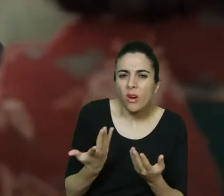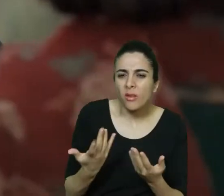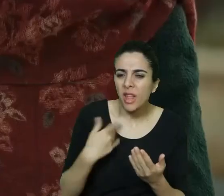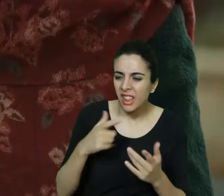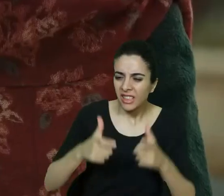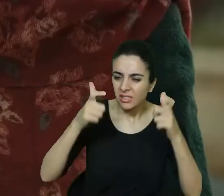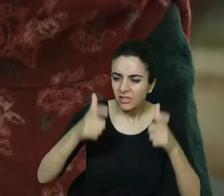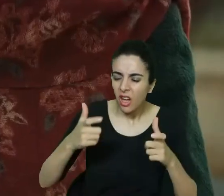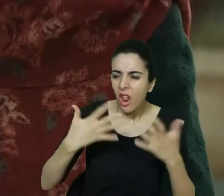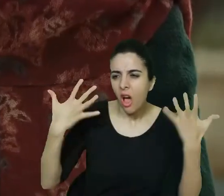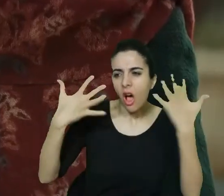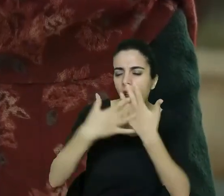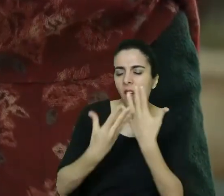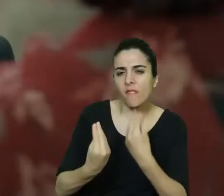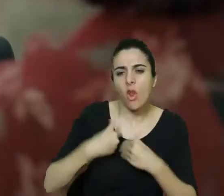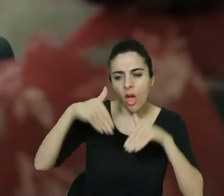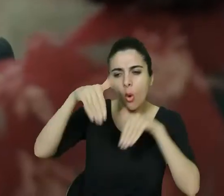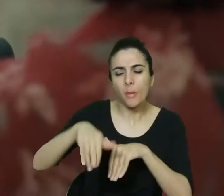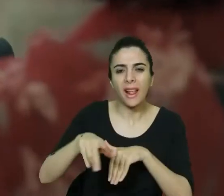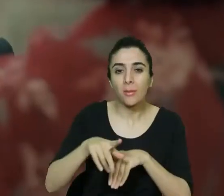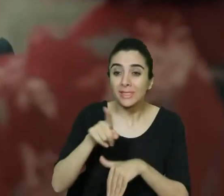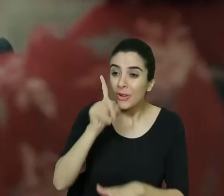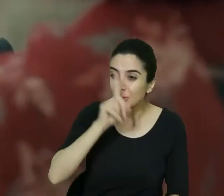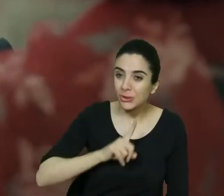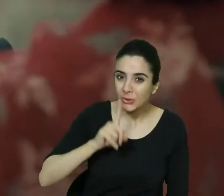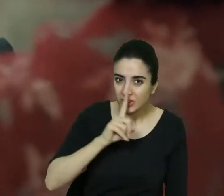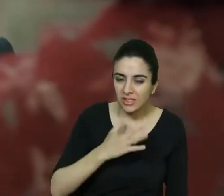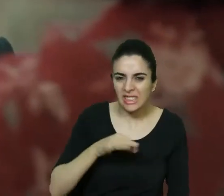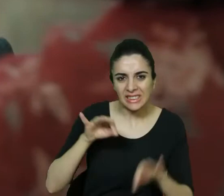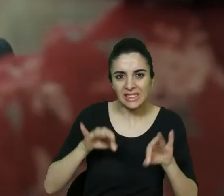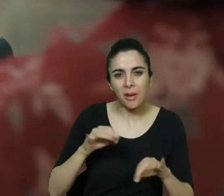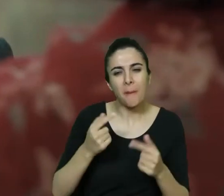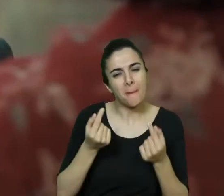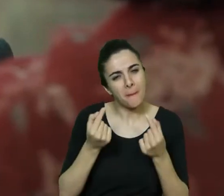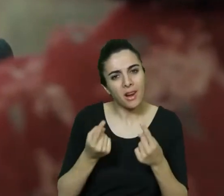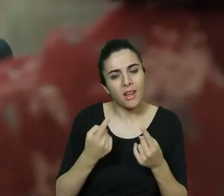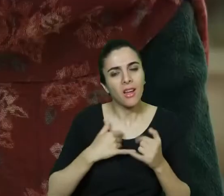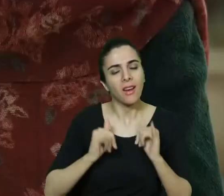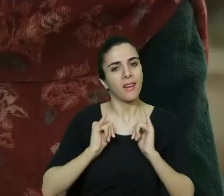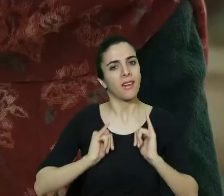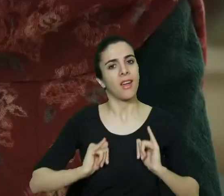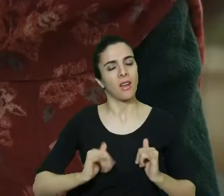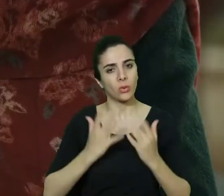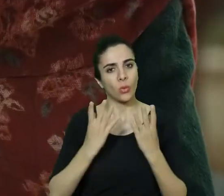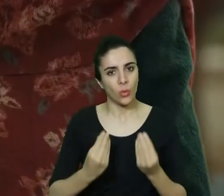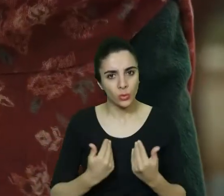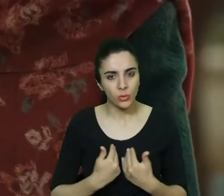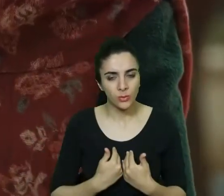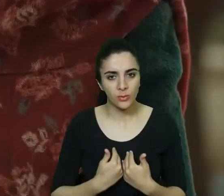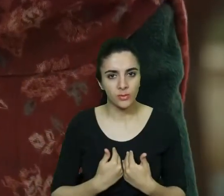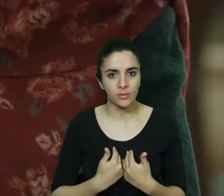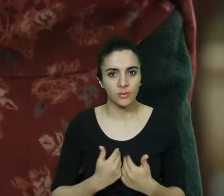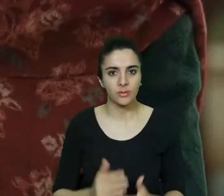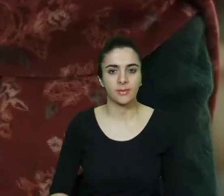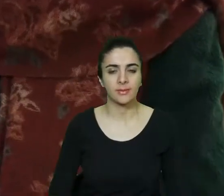bizi gömüyordu. Ama senin sayende şimdi bir nebze olsun derin bir soluk alabiliyorum. Gözleriyle teşekkür